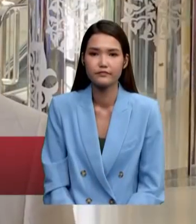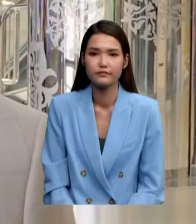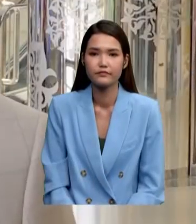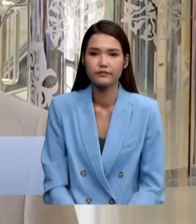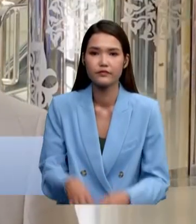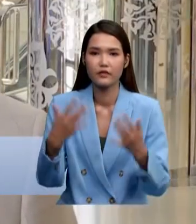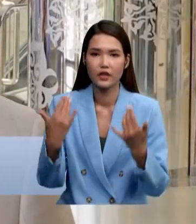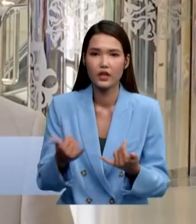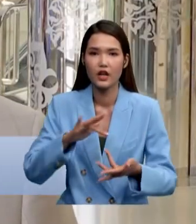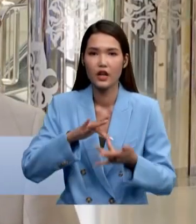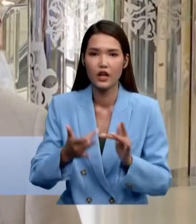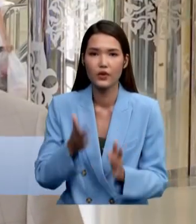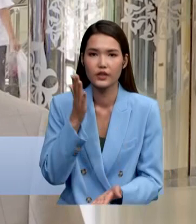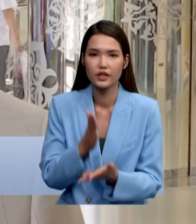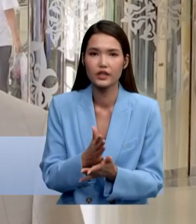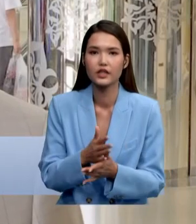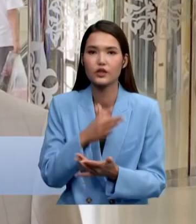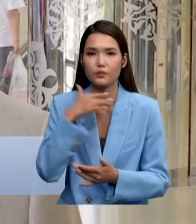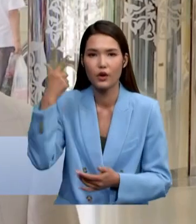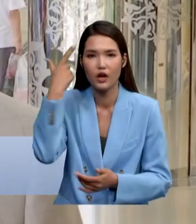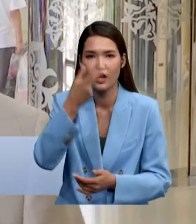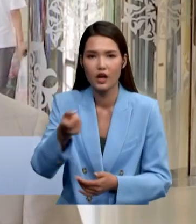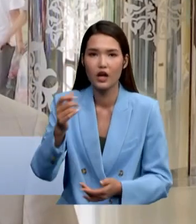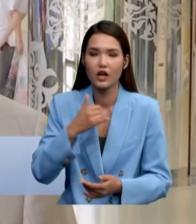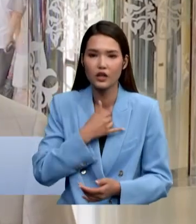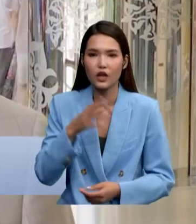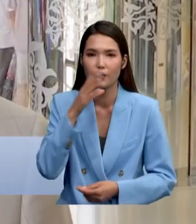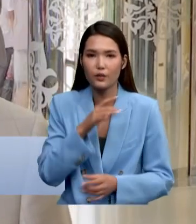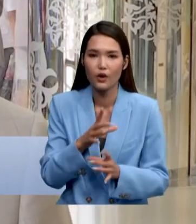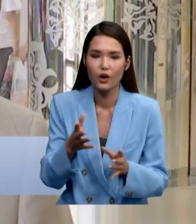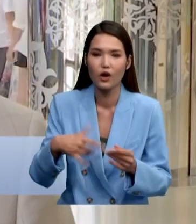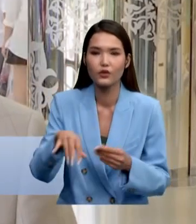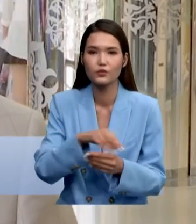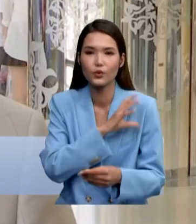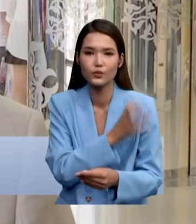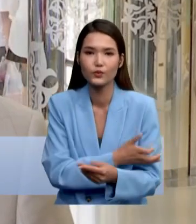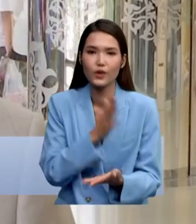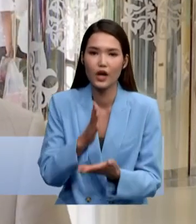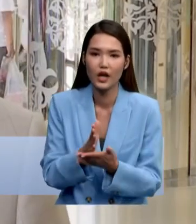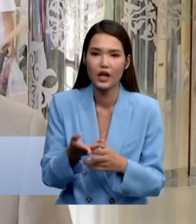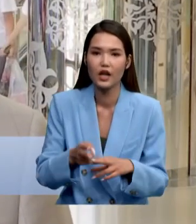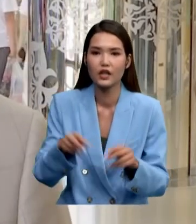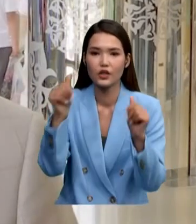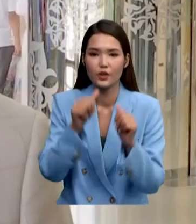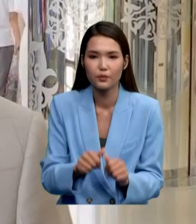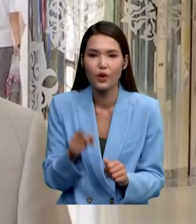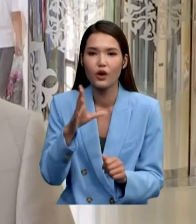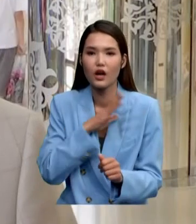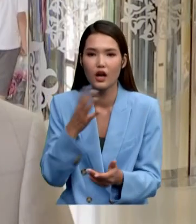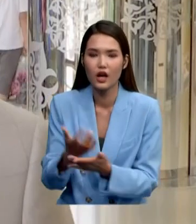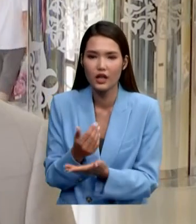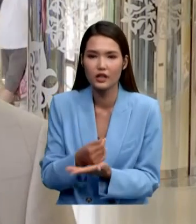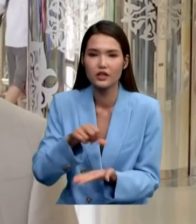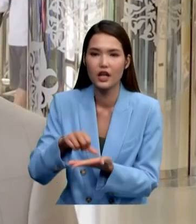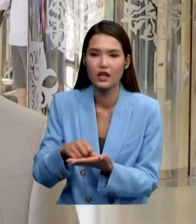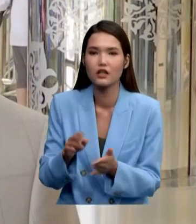Сегодня в интернете есть много фейковой информации, но мы не можем запретить выходить в мировую сеть. Поэтому Европейский Союз хочет, чтобы юные казахстанцы